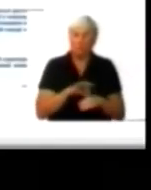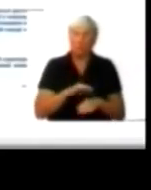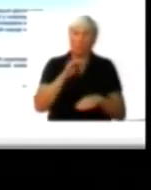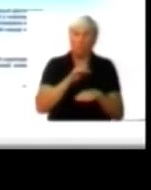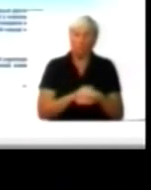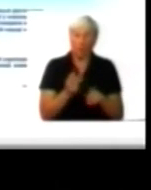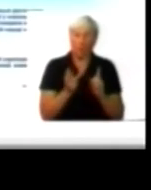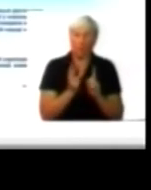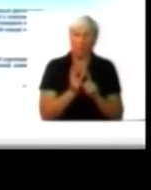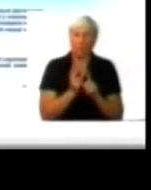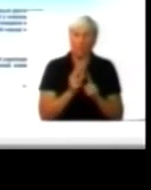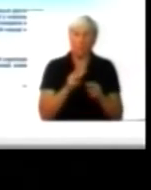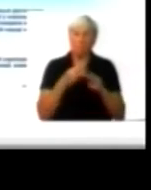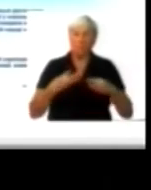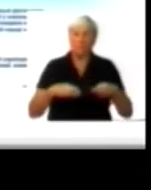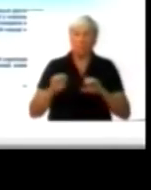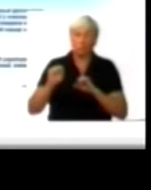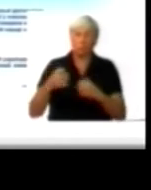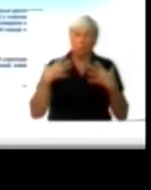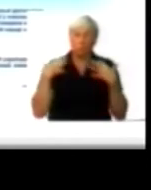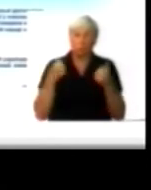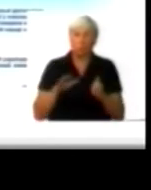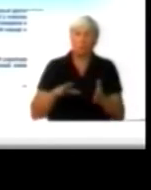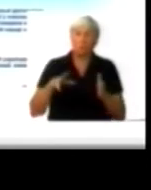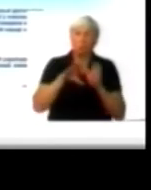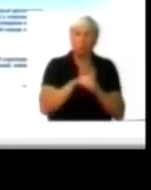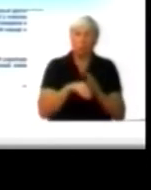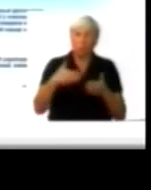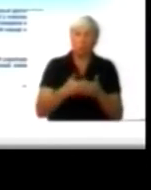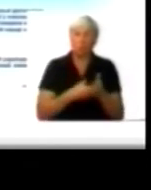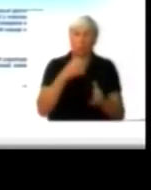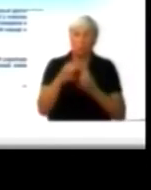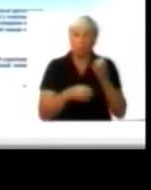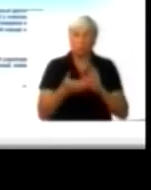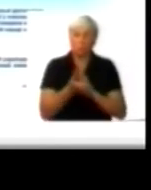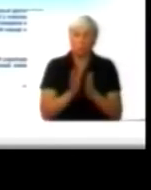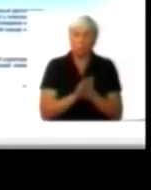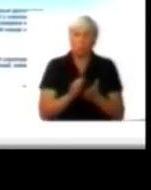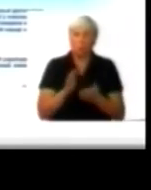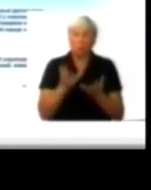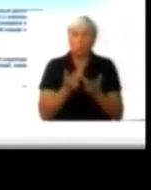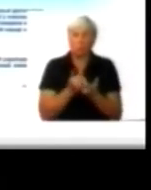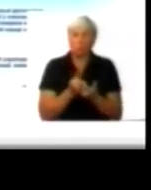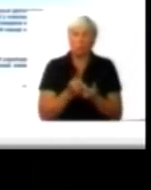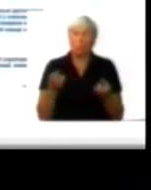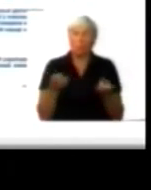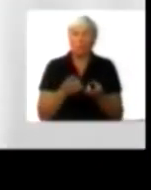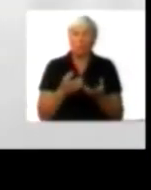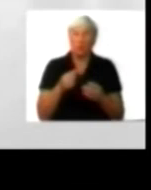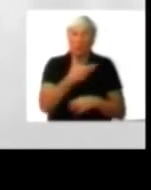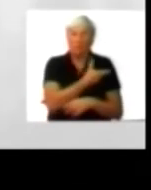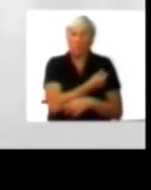третій. Міністерство охорони здоров'я запроваджує нову міжнародну методику розрахунку потреби вакцин, розроблену